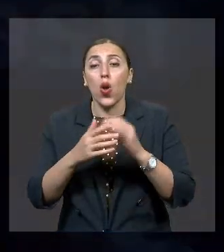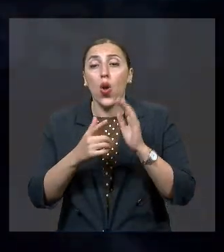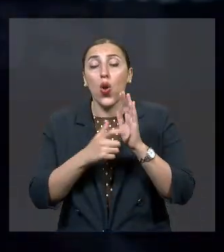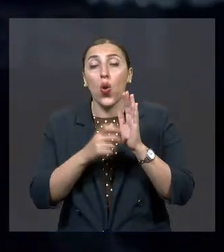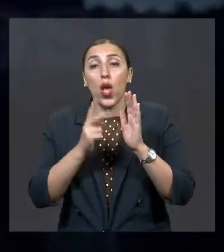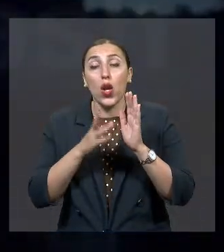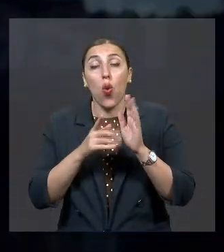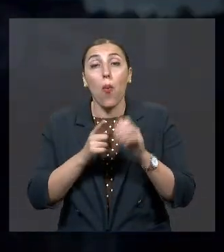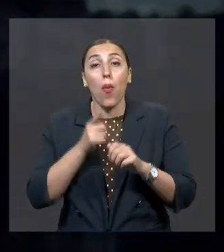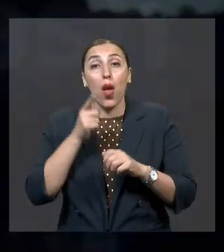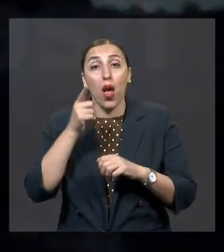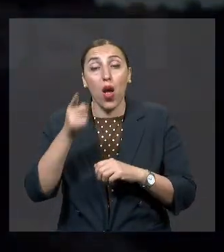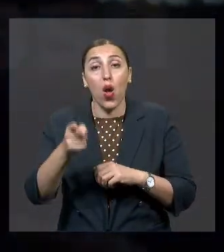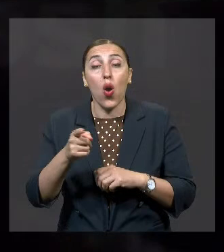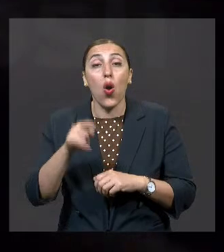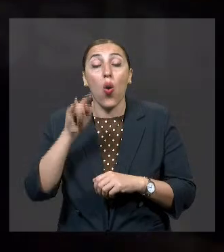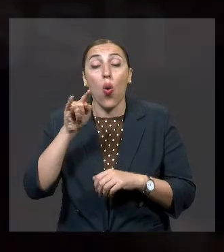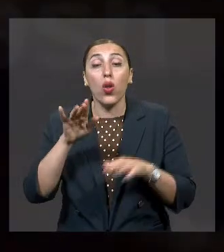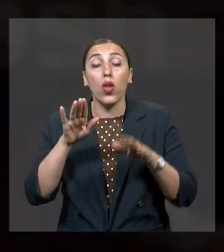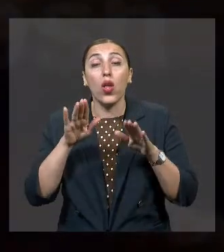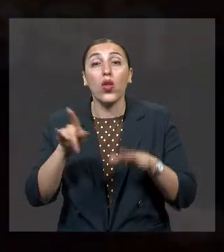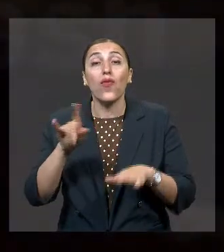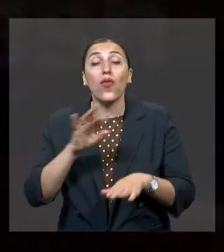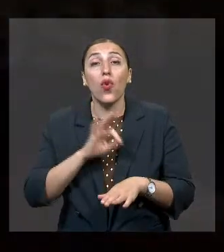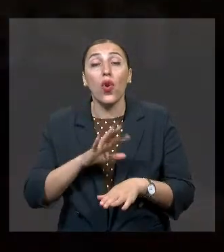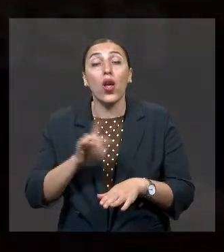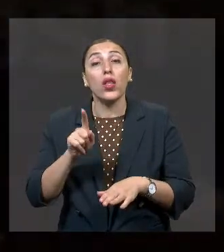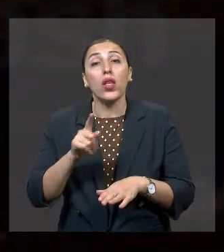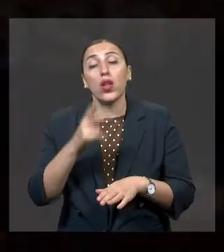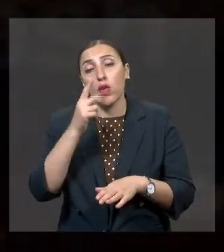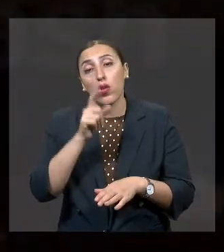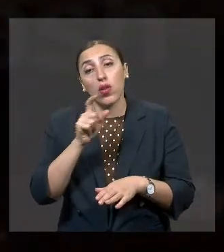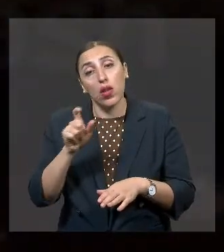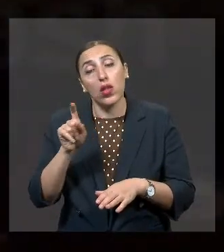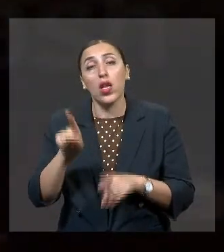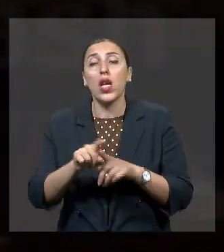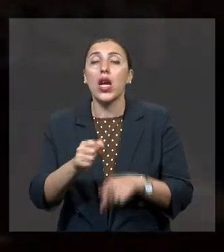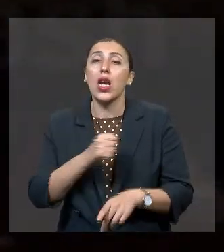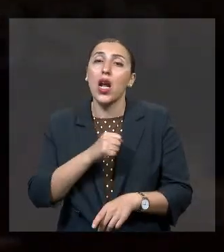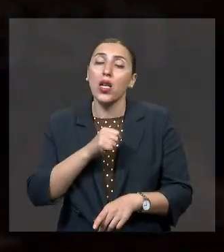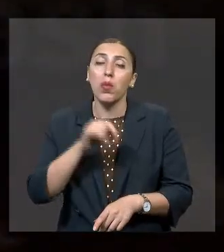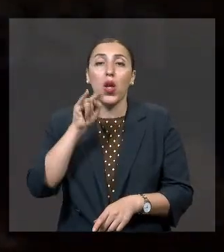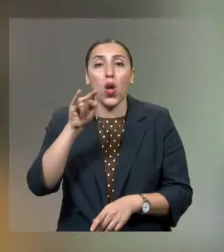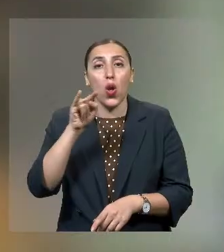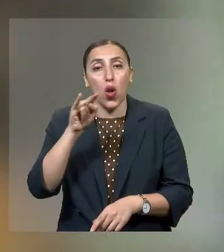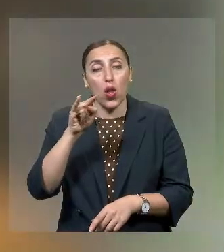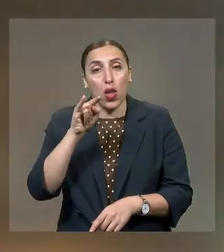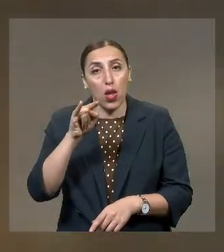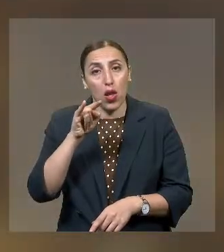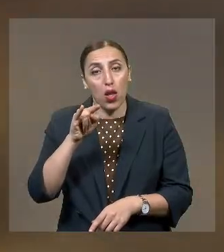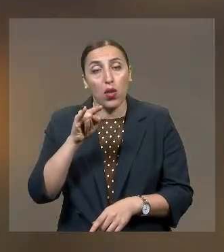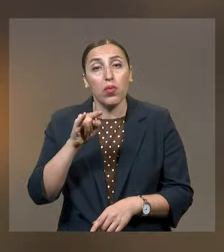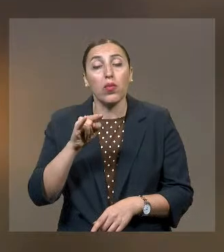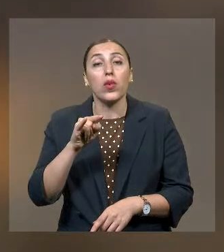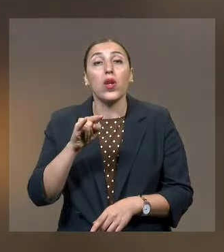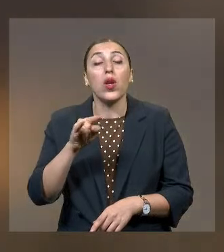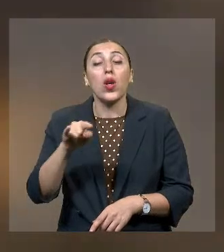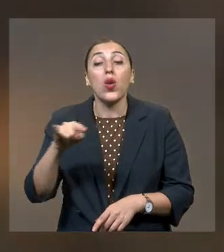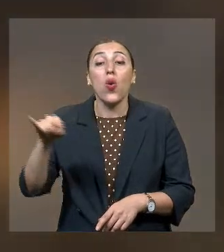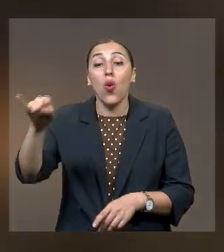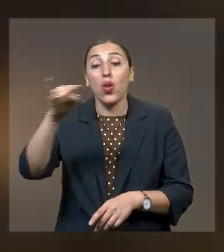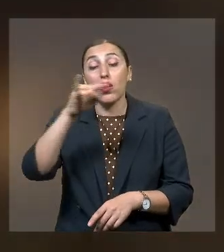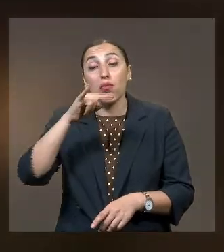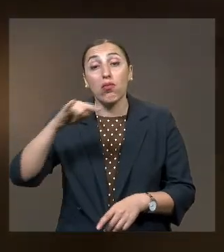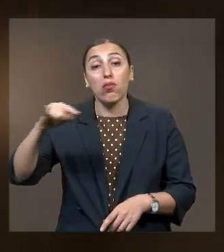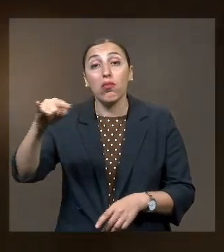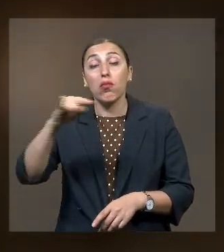700 կիլոմետր, օդանավակայանը օգտագործվում է թե քաղաքացիական, թե ռազմական օդանավերի համար։ Անօթաչունների